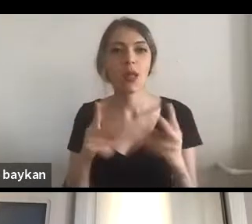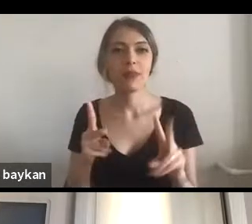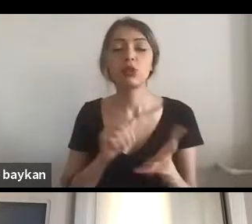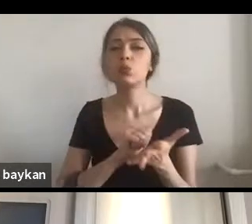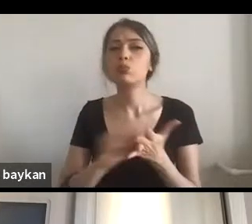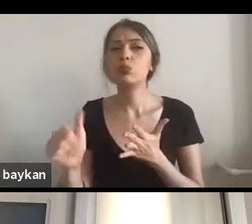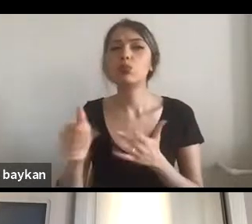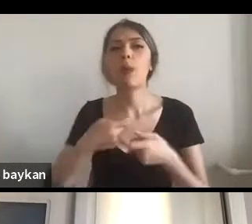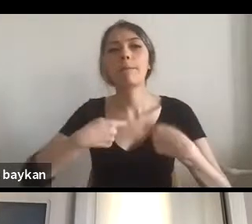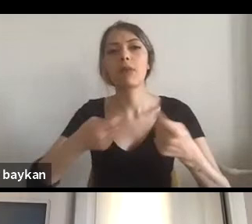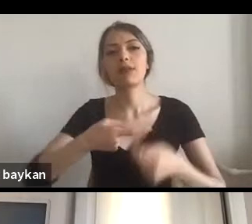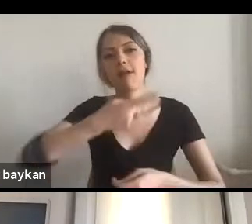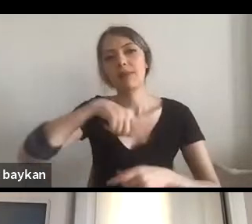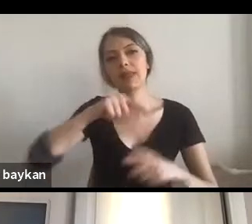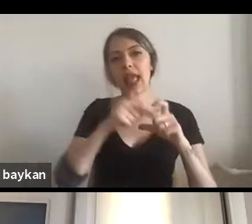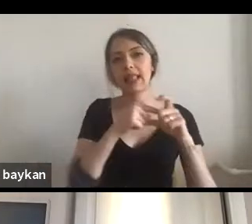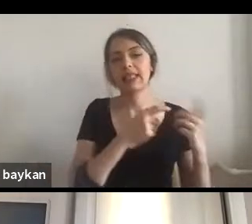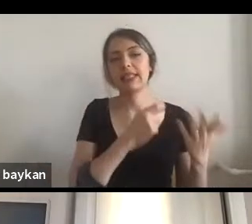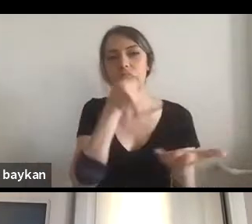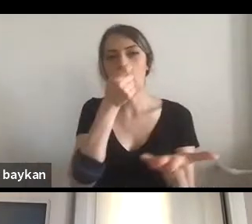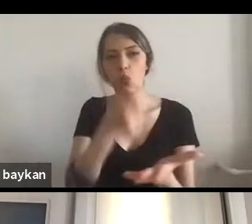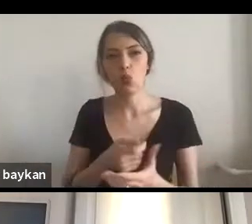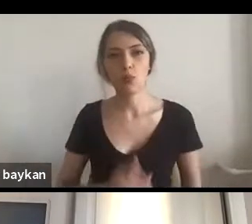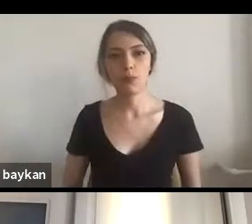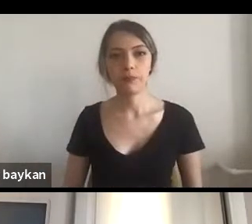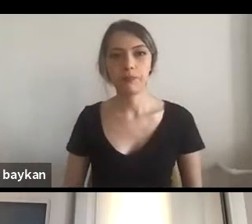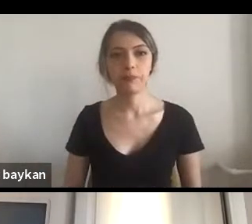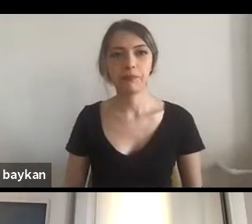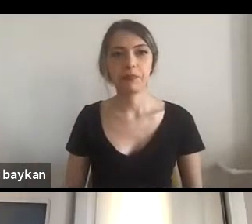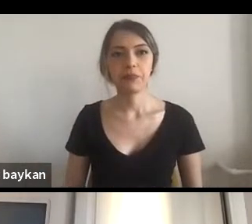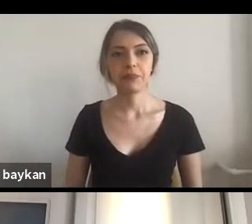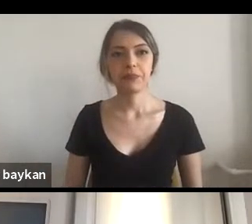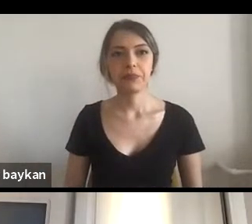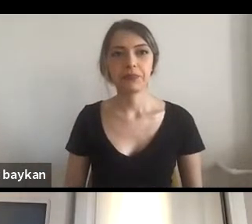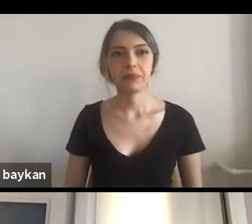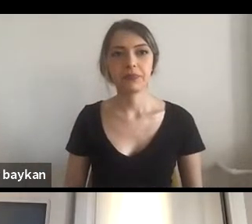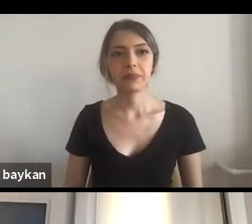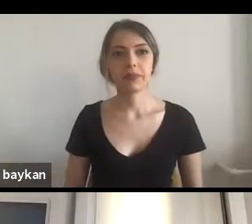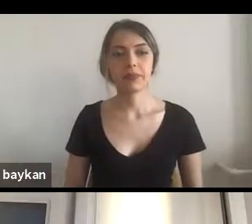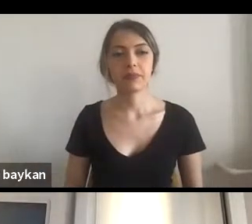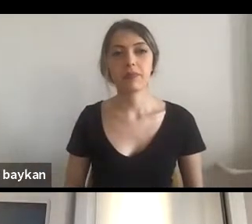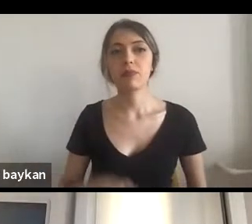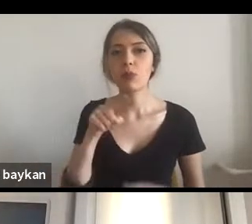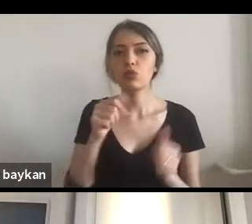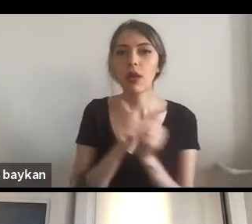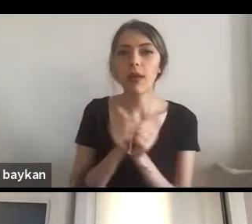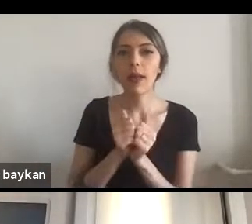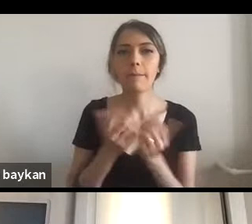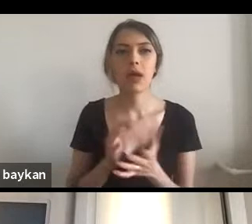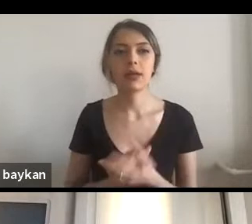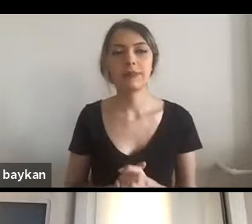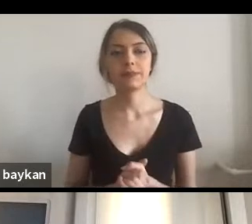masraflarını etkiniz tarafından karşılayacak şekilde. Bunun yanında yine